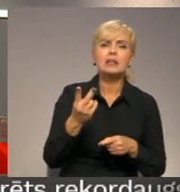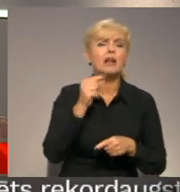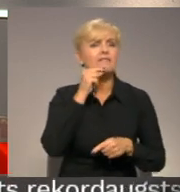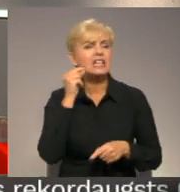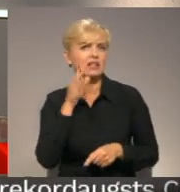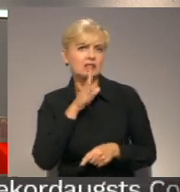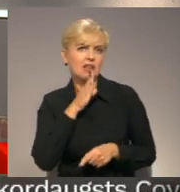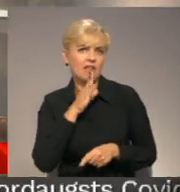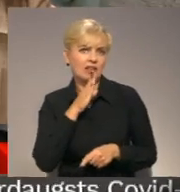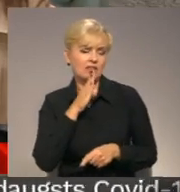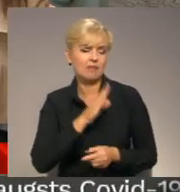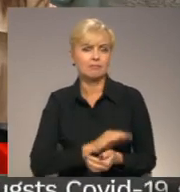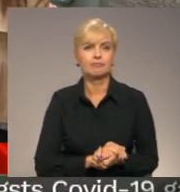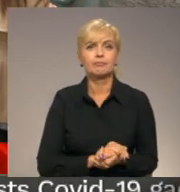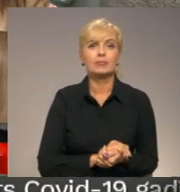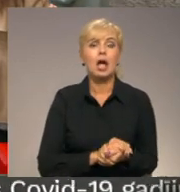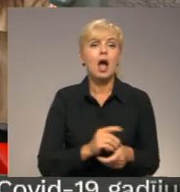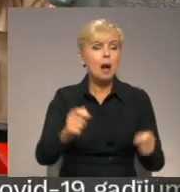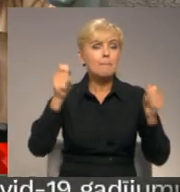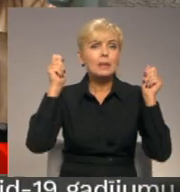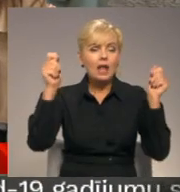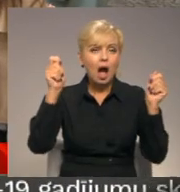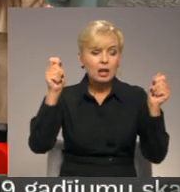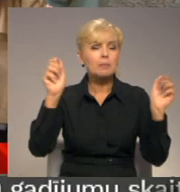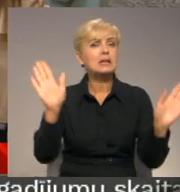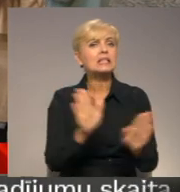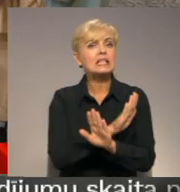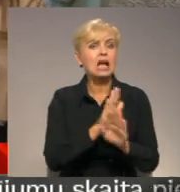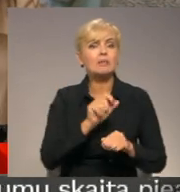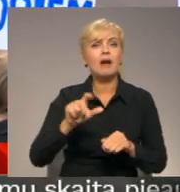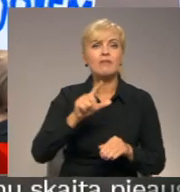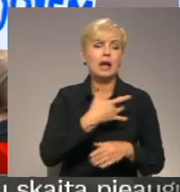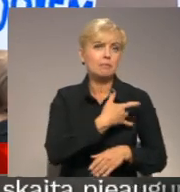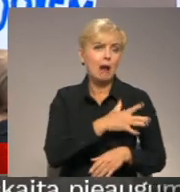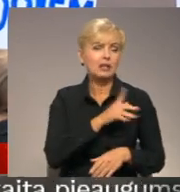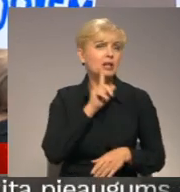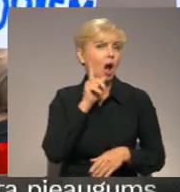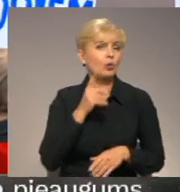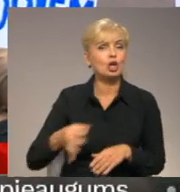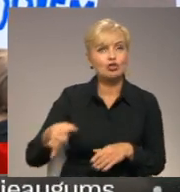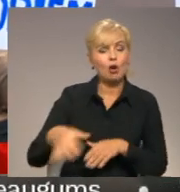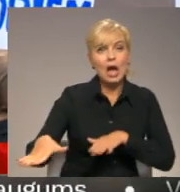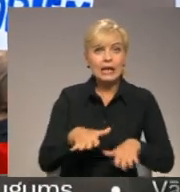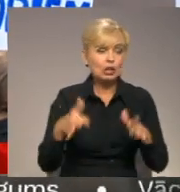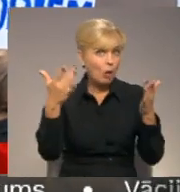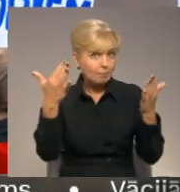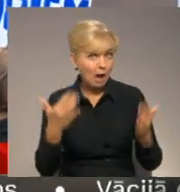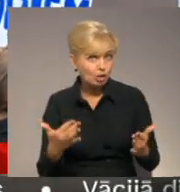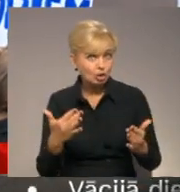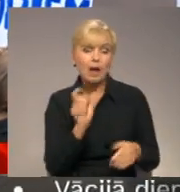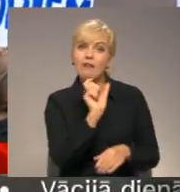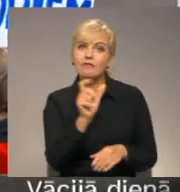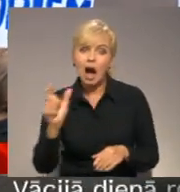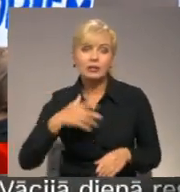Līcīte. Ar plakātiem, saukļiem un dziesmām vairāku partiju jauniešu organizāciju rīkotajā pasākumā ar